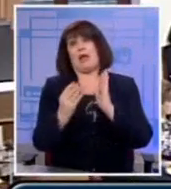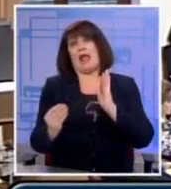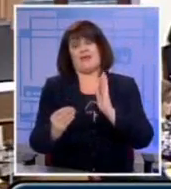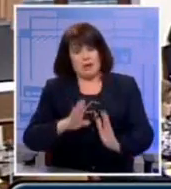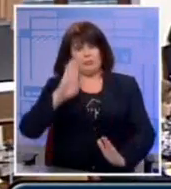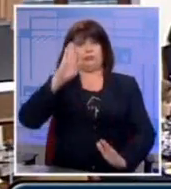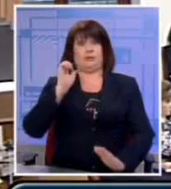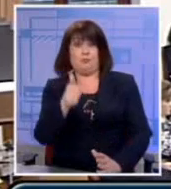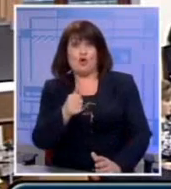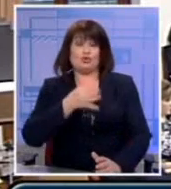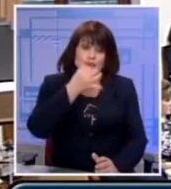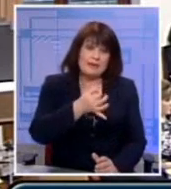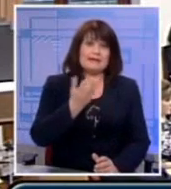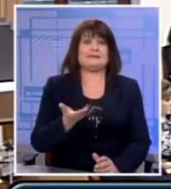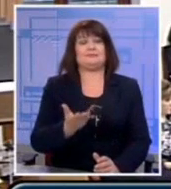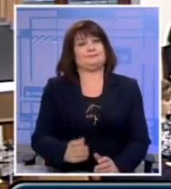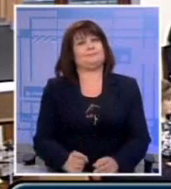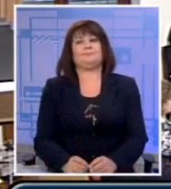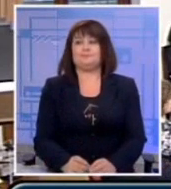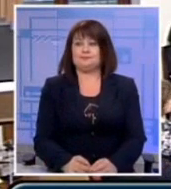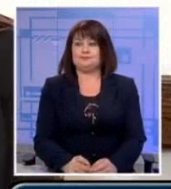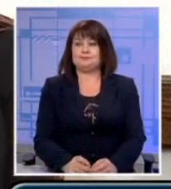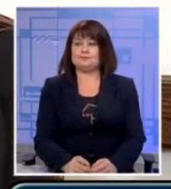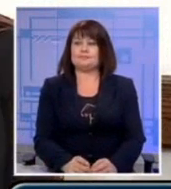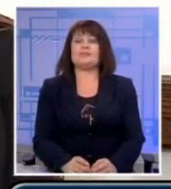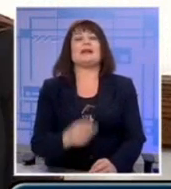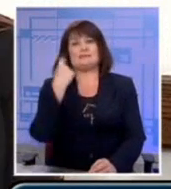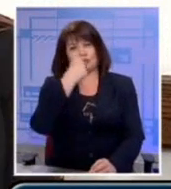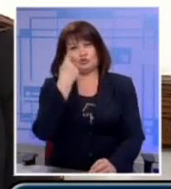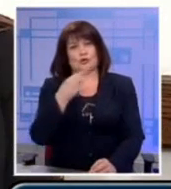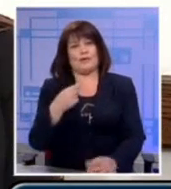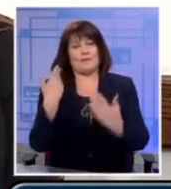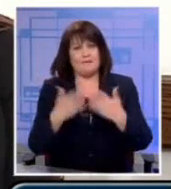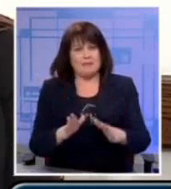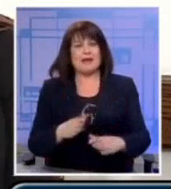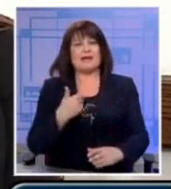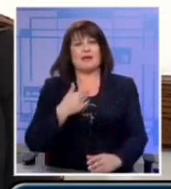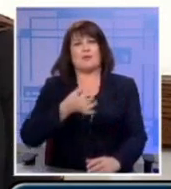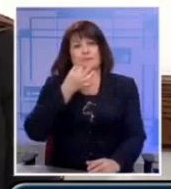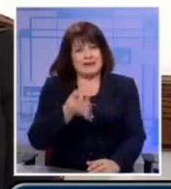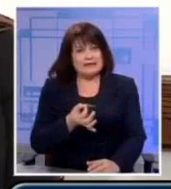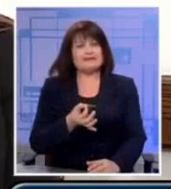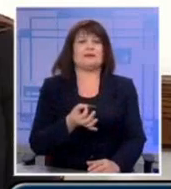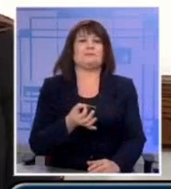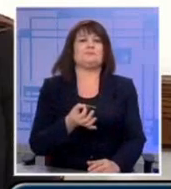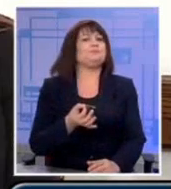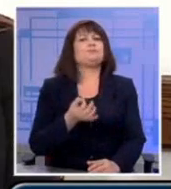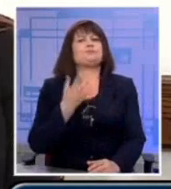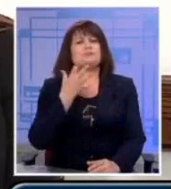Εντάξει, πήρατε το λόγο κι εσείς επί προσωπικού. Εγώ εκείνο στο οποίο αναφέρθηκα,